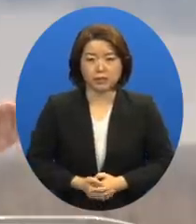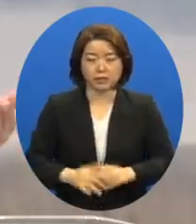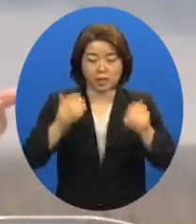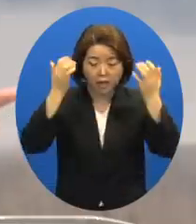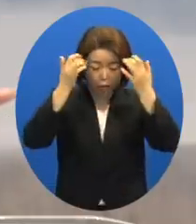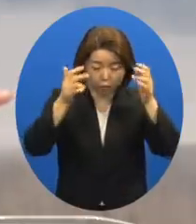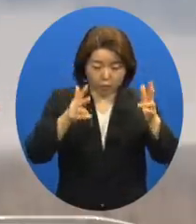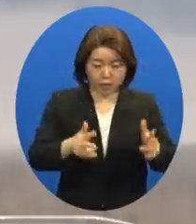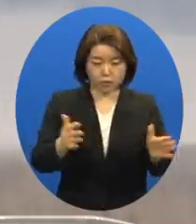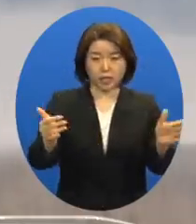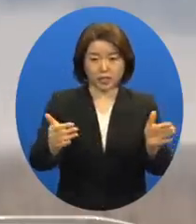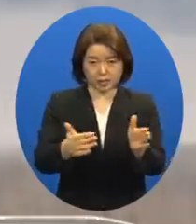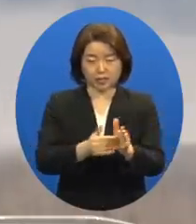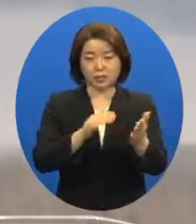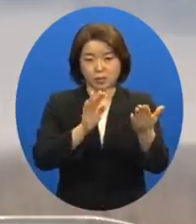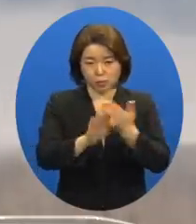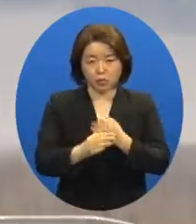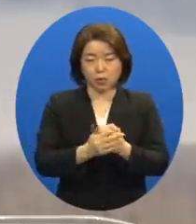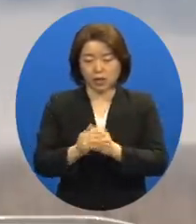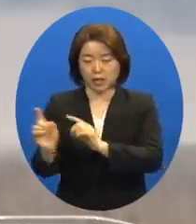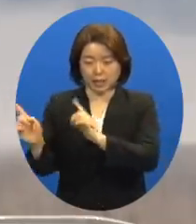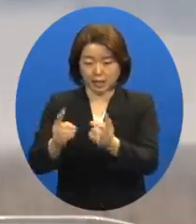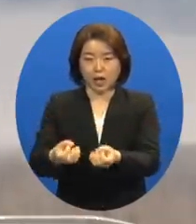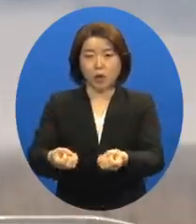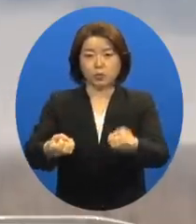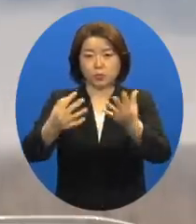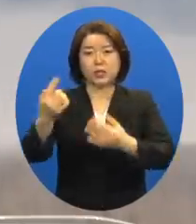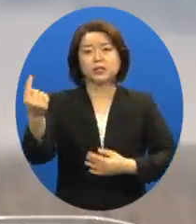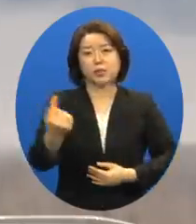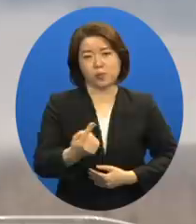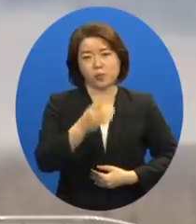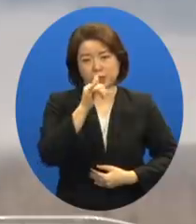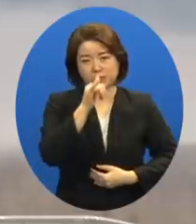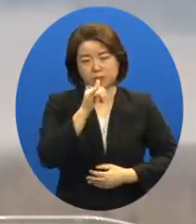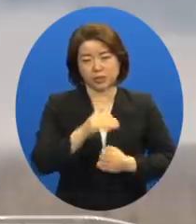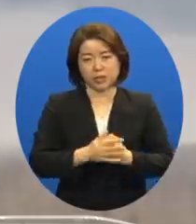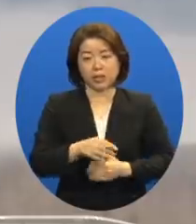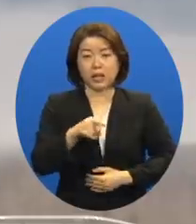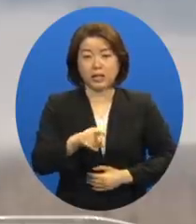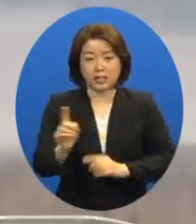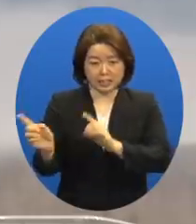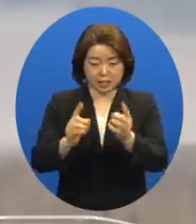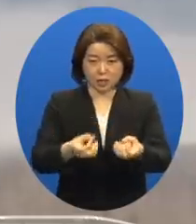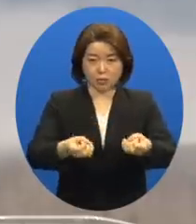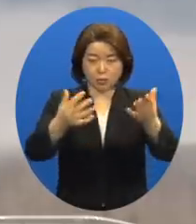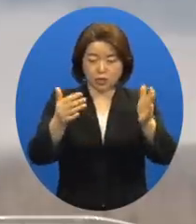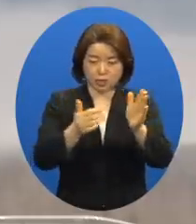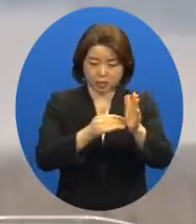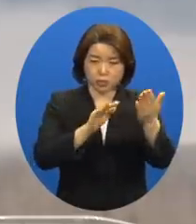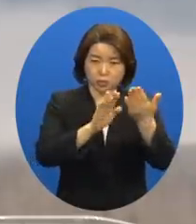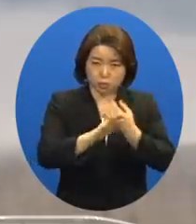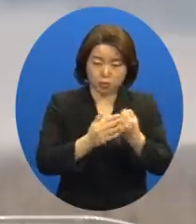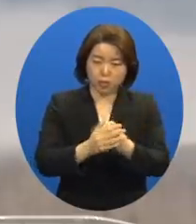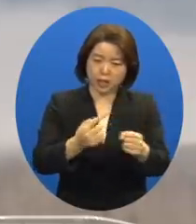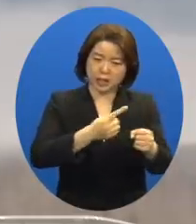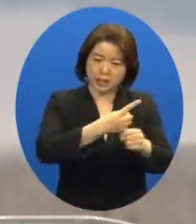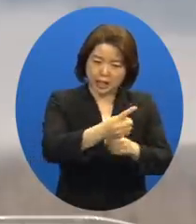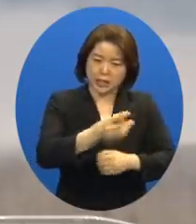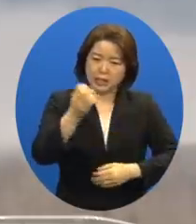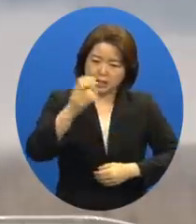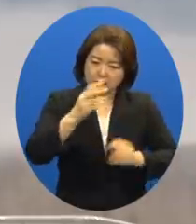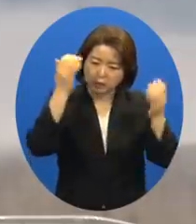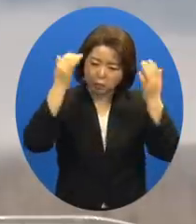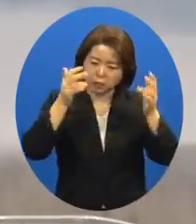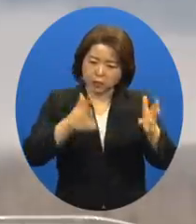고난주간이 지나고 그리고 부활절이 왔습니다. 이 부활절이 지나고 나면 내년에 다시 고난주간이